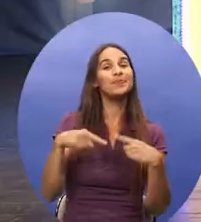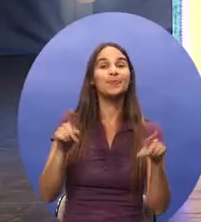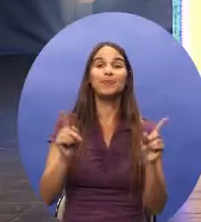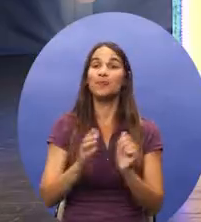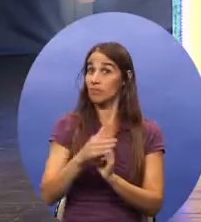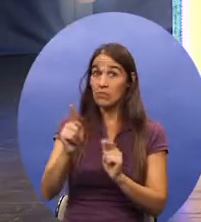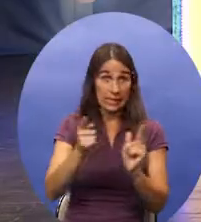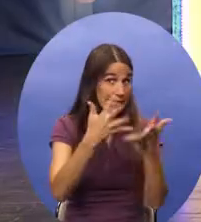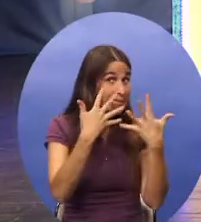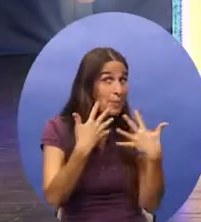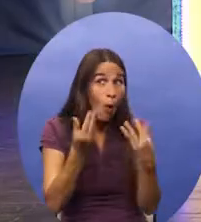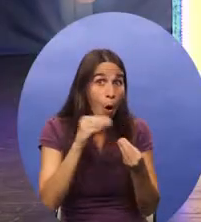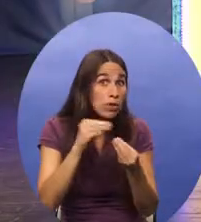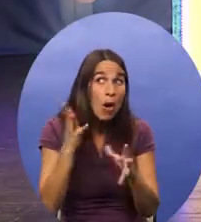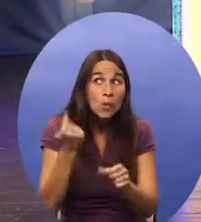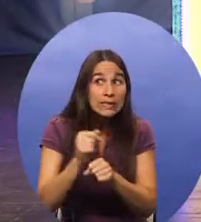לספר לכם מה הם עוד עושים?